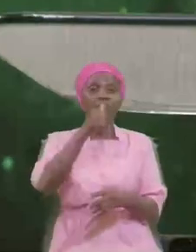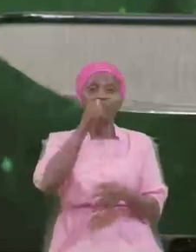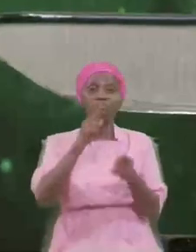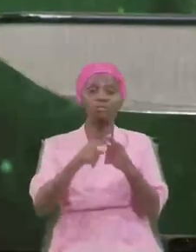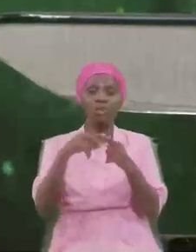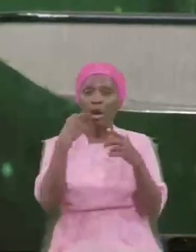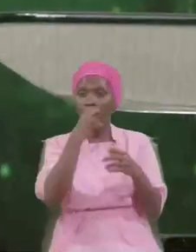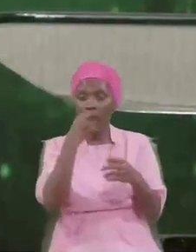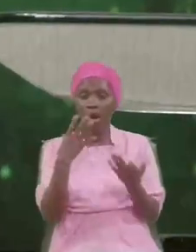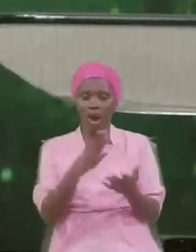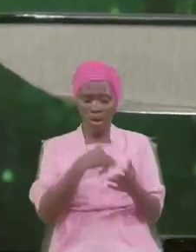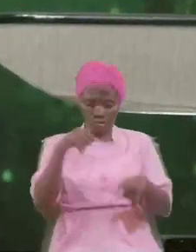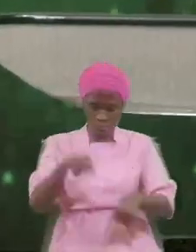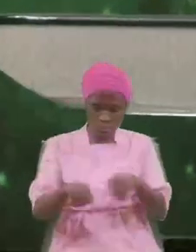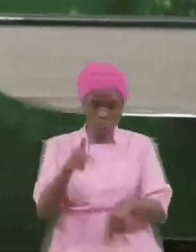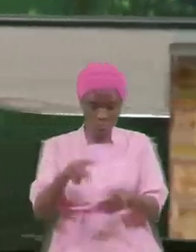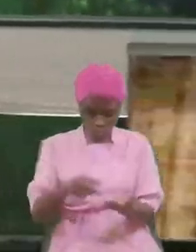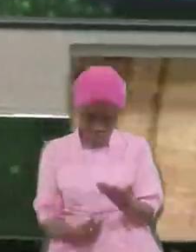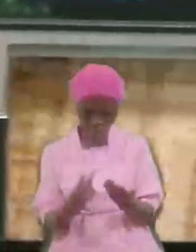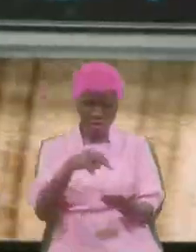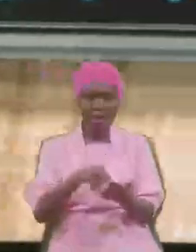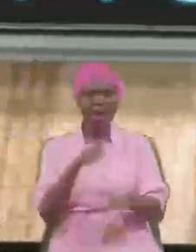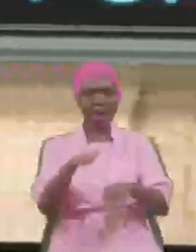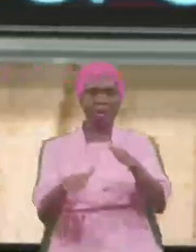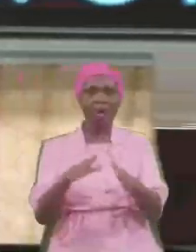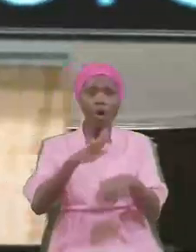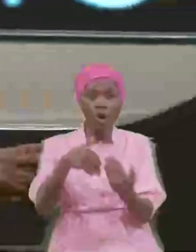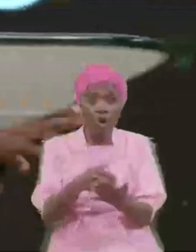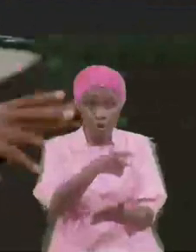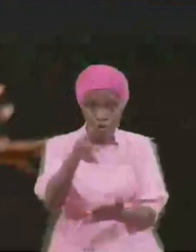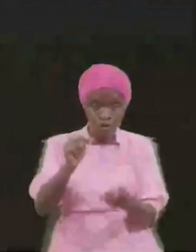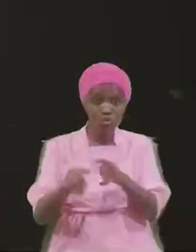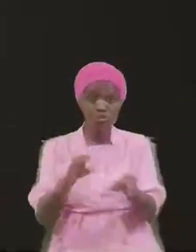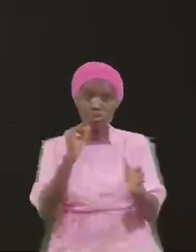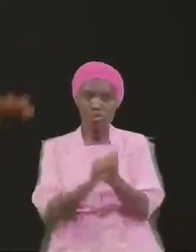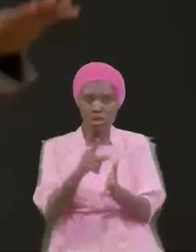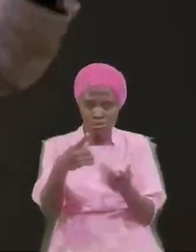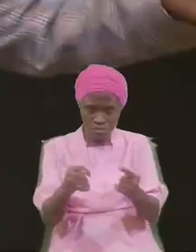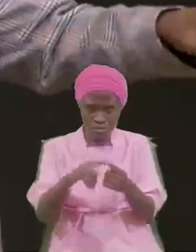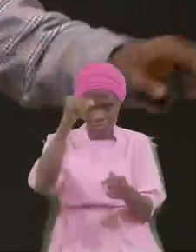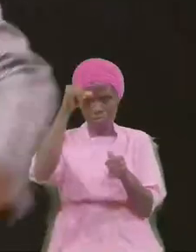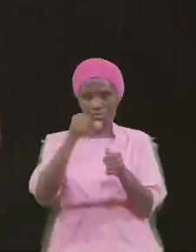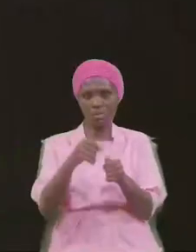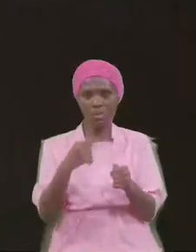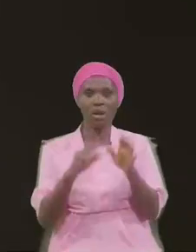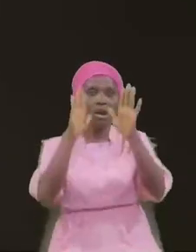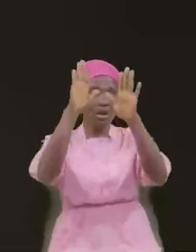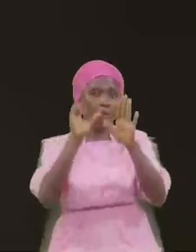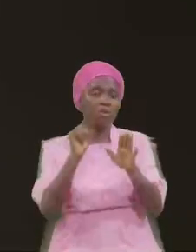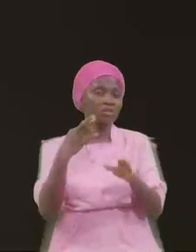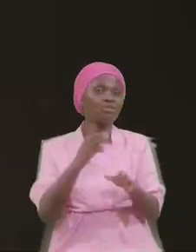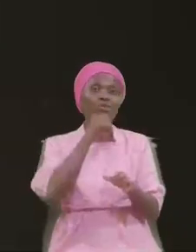parler les muets, il a fait marcher les paralytiques. Tout ce qu'il vous faut faire, c'est de vous rappeler les